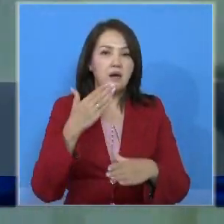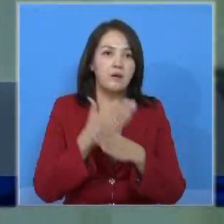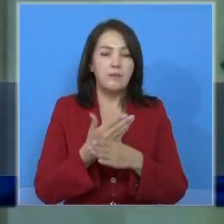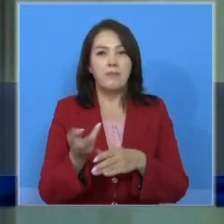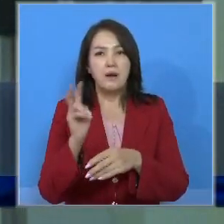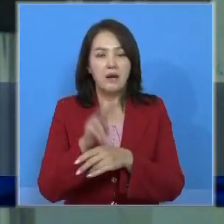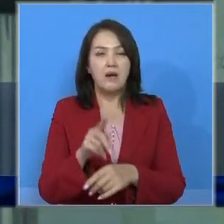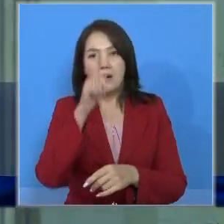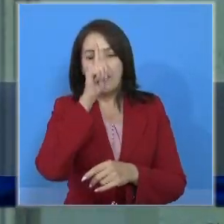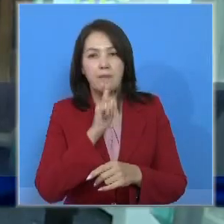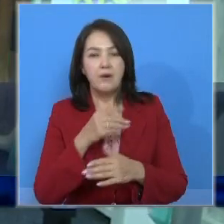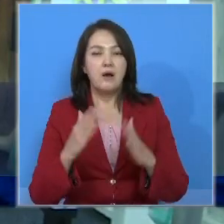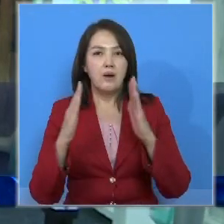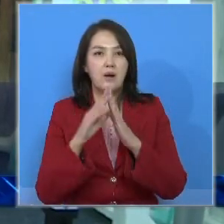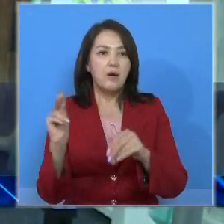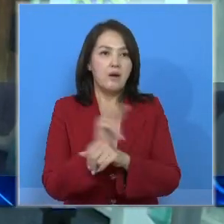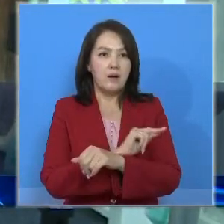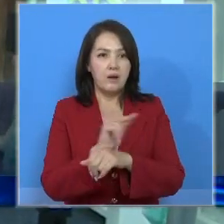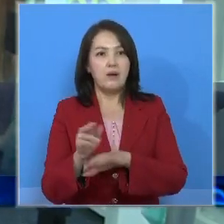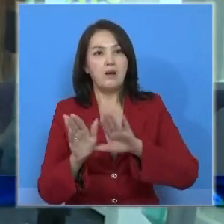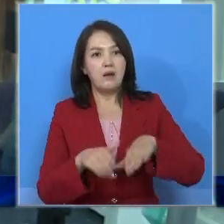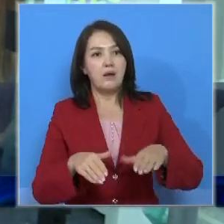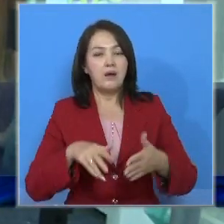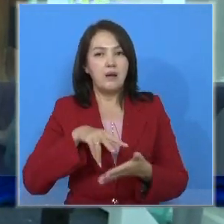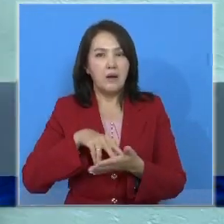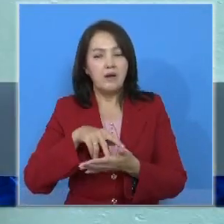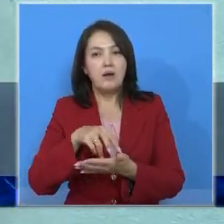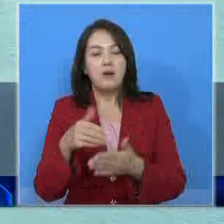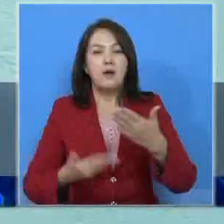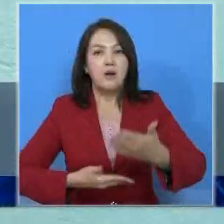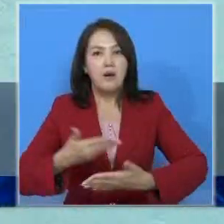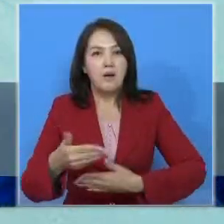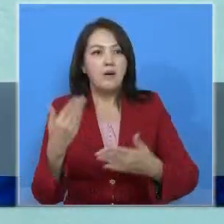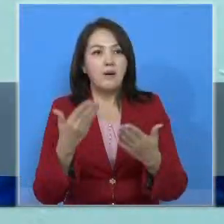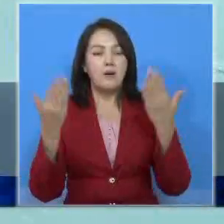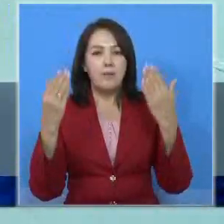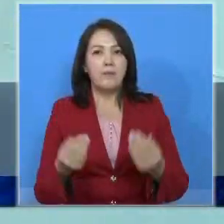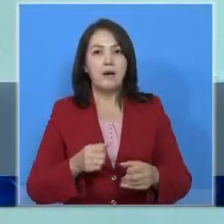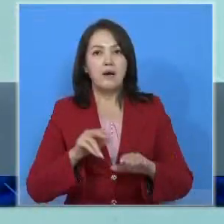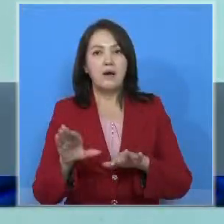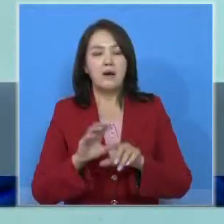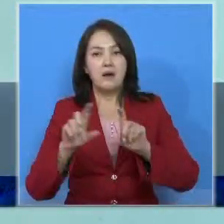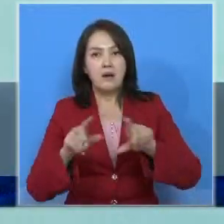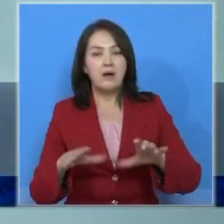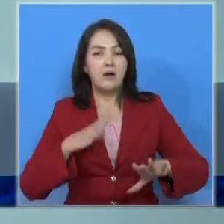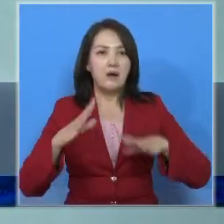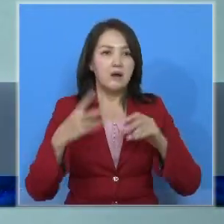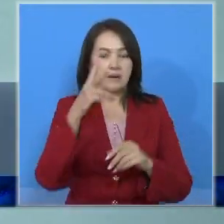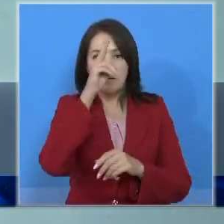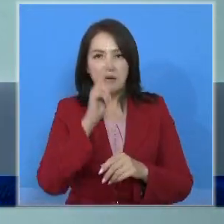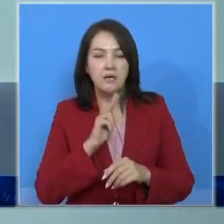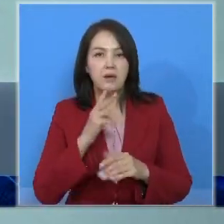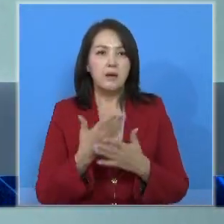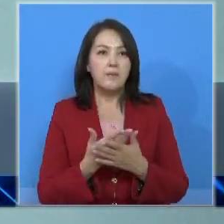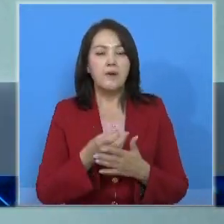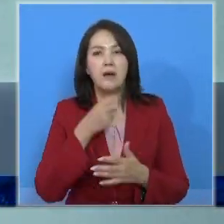жүгінді. Бір айдан аса үйде ем қабылдады, кейін аяққа тұрып кетті. Бүгінде осы оңалту орталығына келіп жүргеніне 2 ай.